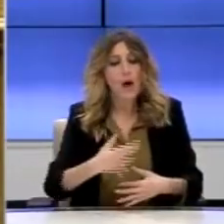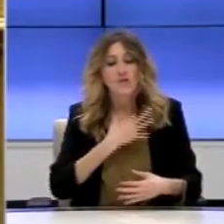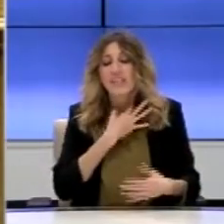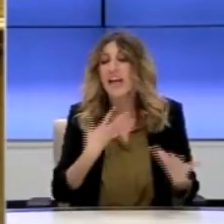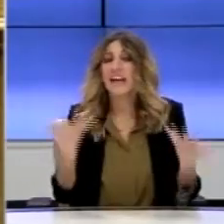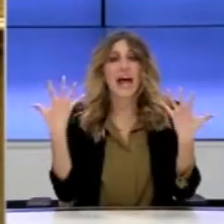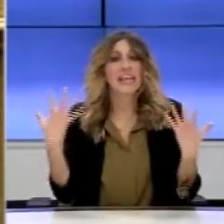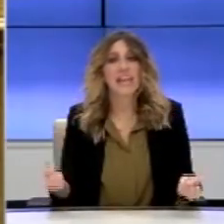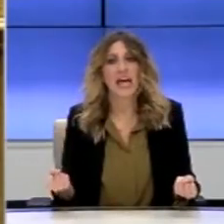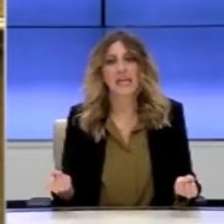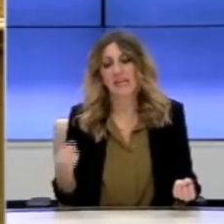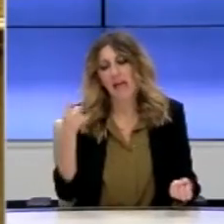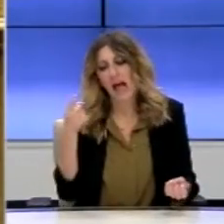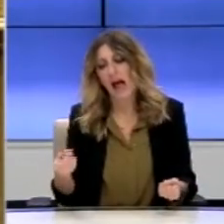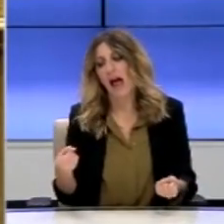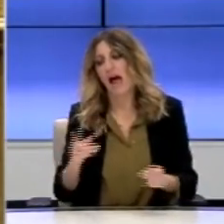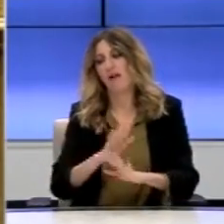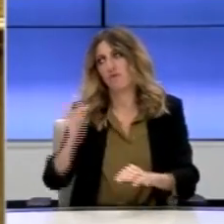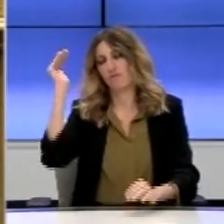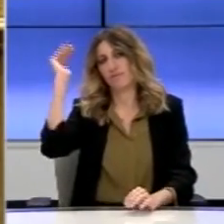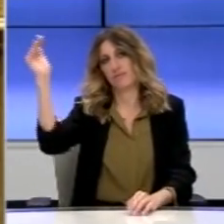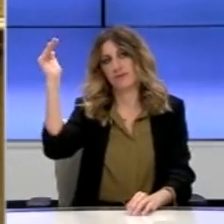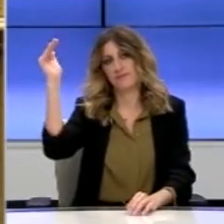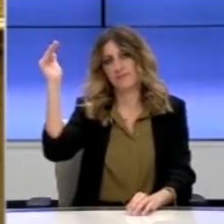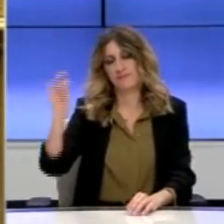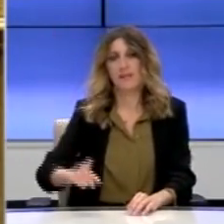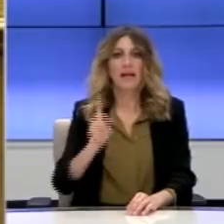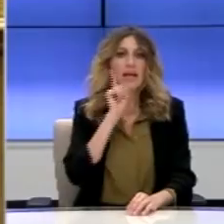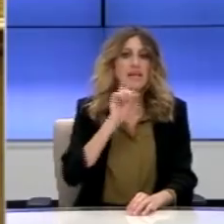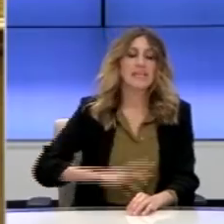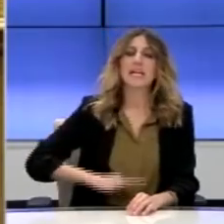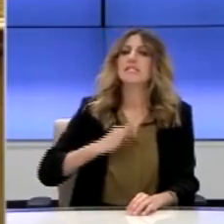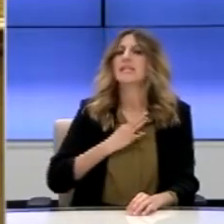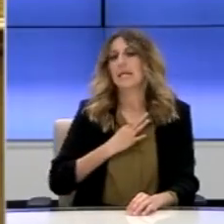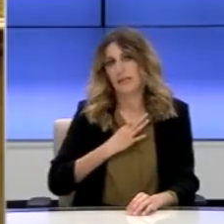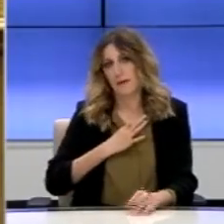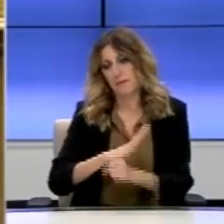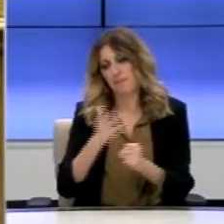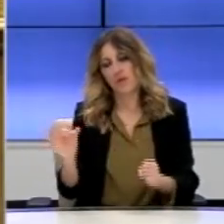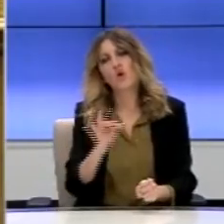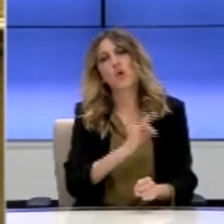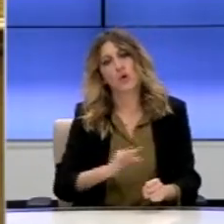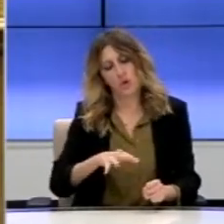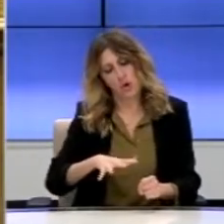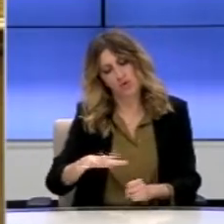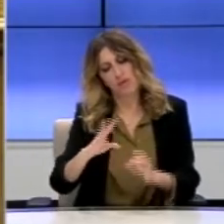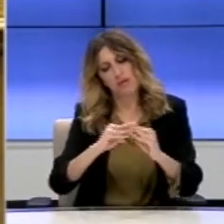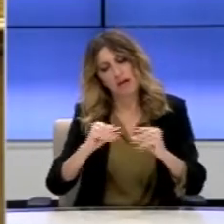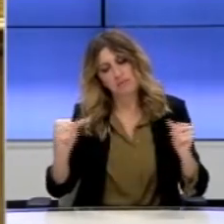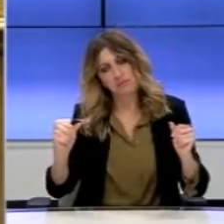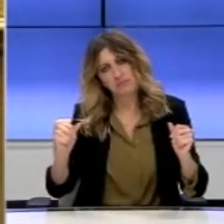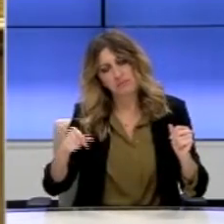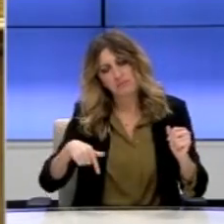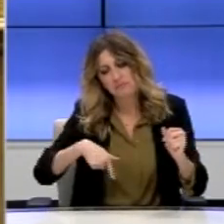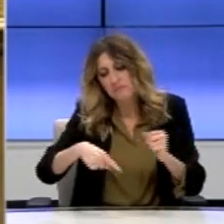και κύριοι, κάποια στιγμή, αργά ή γρήγορα, αυτός ο ιός θα γιατρευτεί. Αυτό που δεν γιατρεύεται